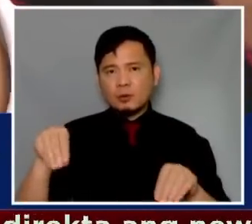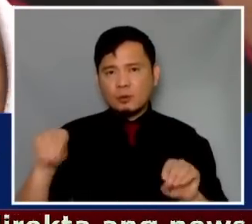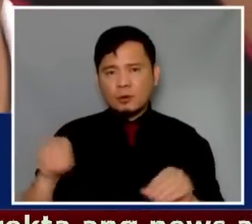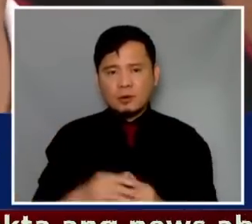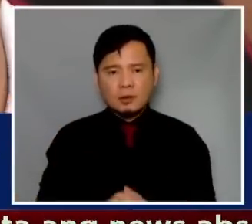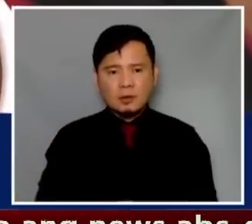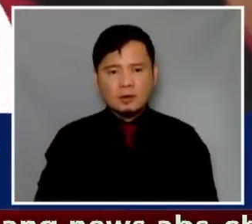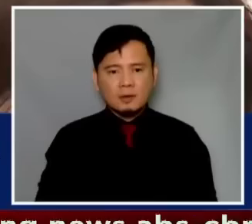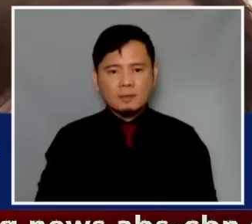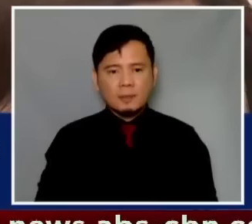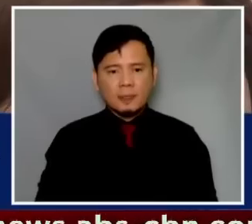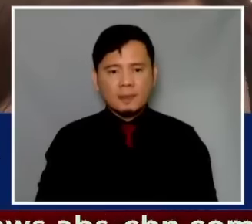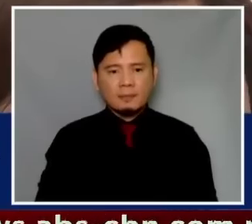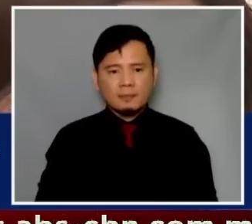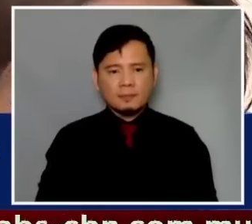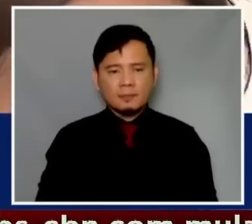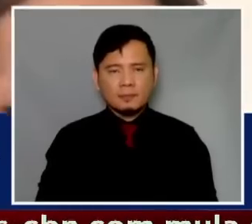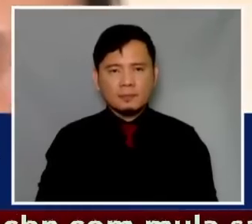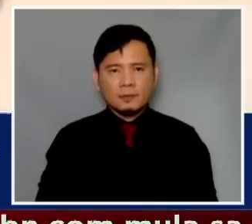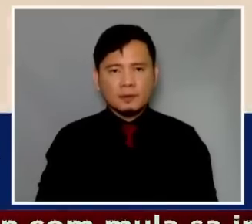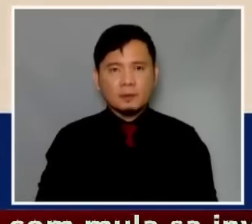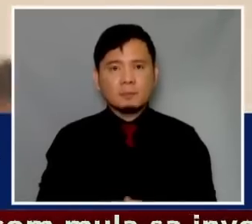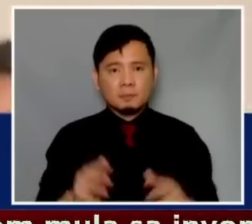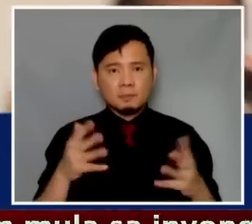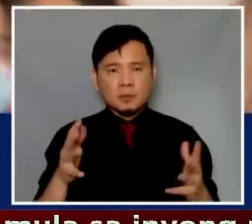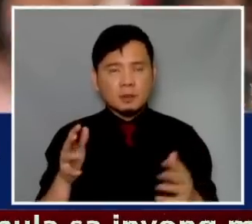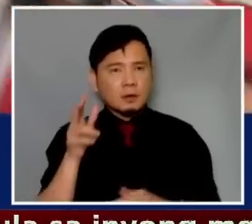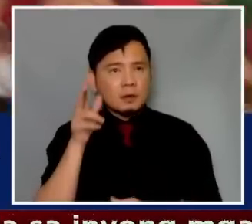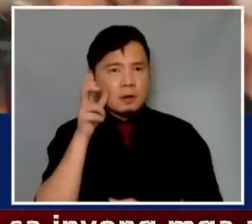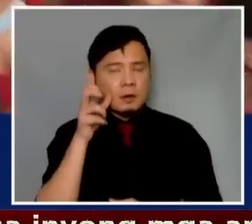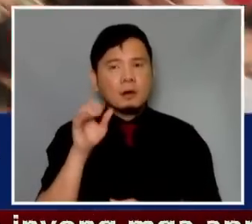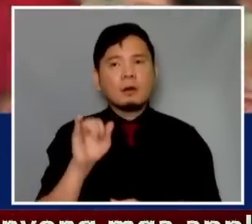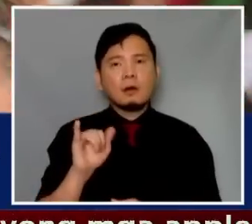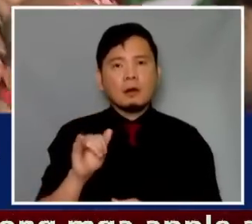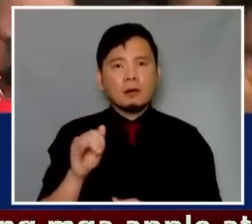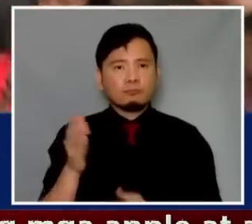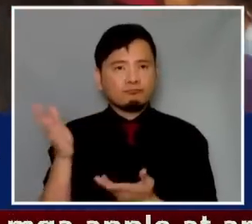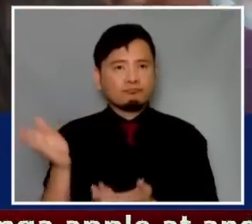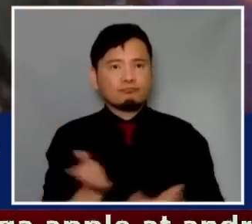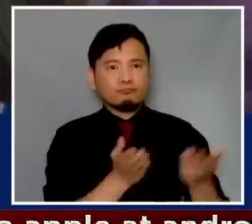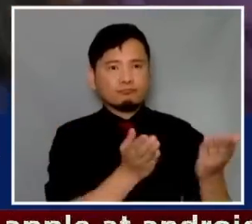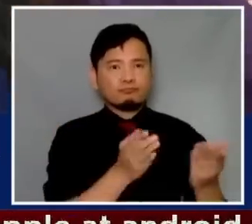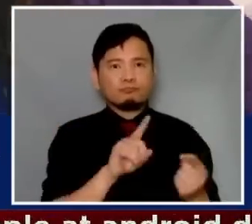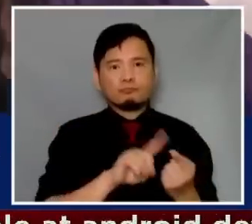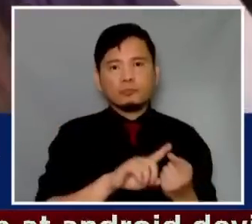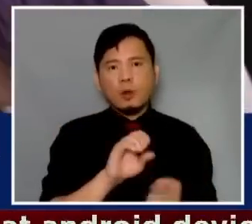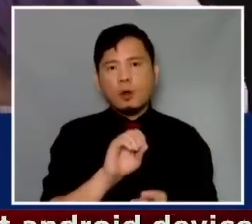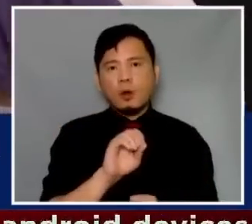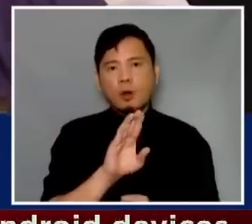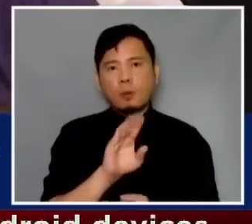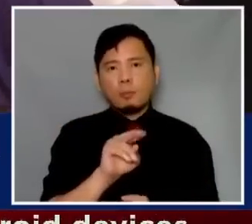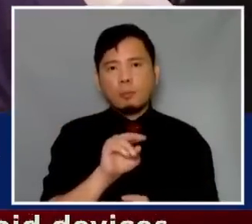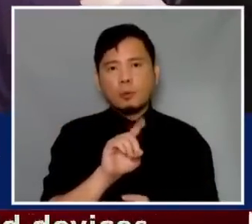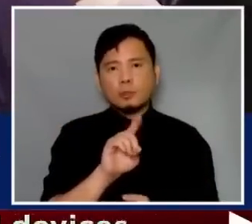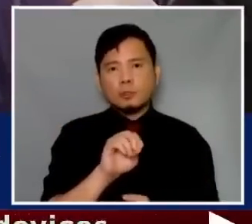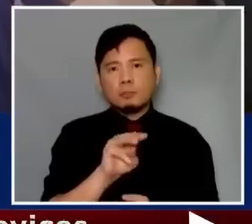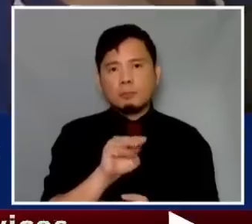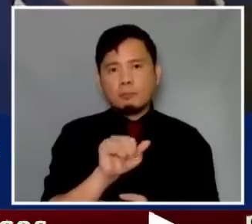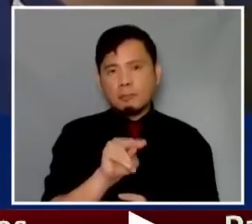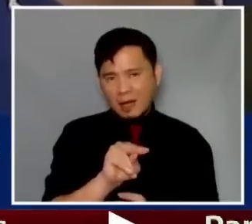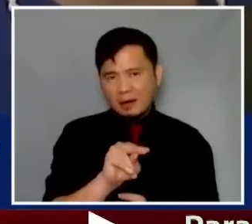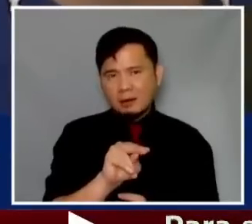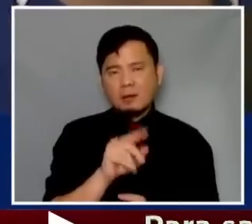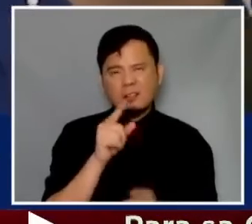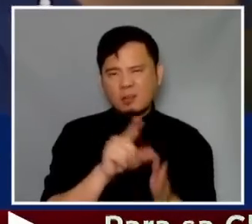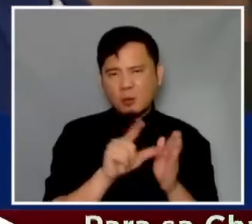na inihabla na siya sa ombudsman dahil sa transaksyon ng City Government. Tinawanan lang ni Mayor ang balita.